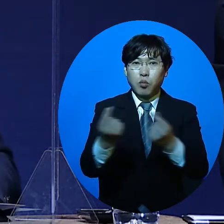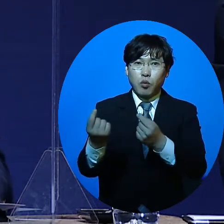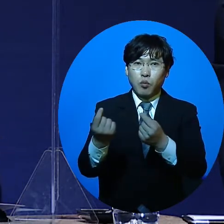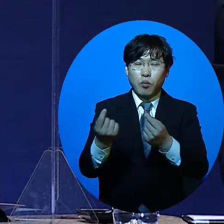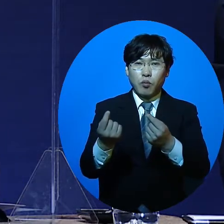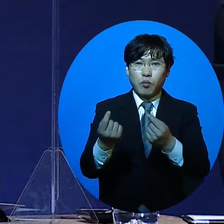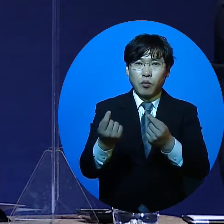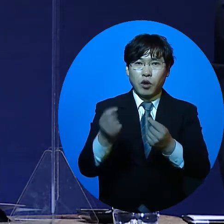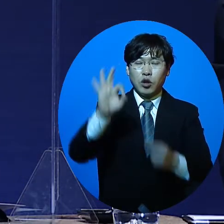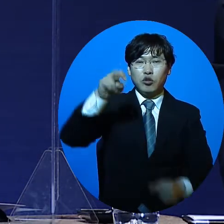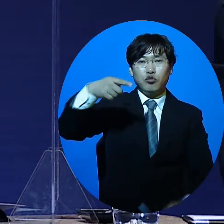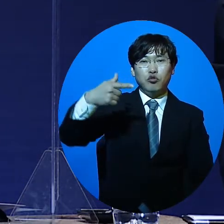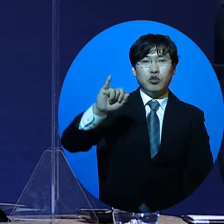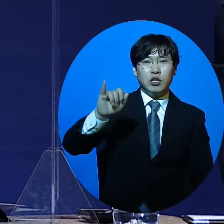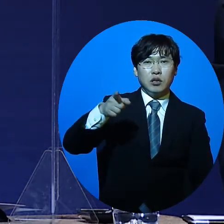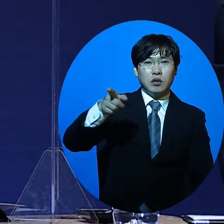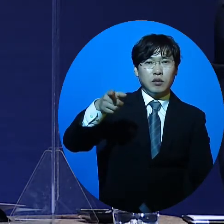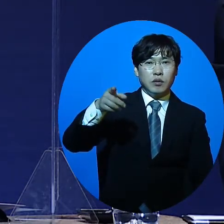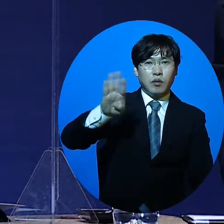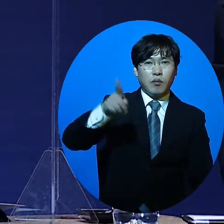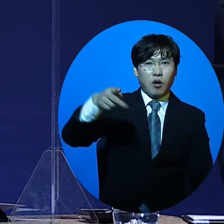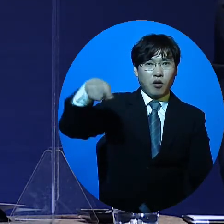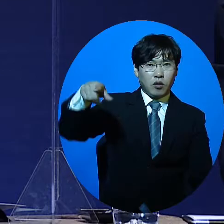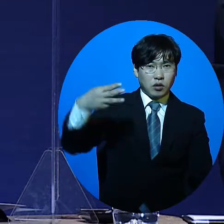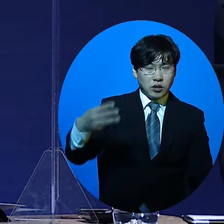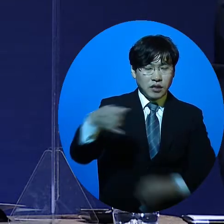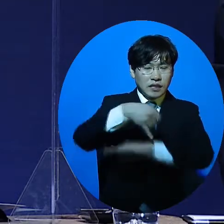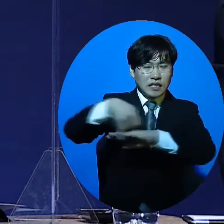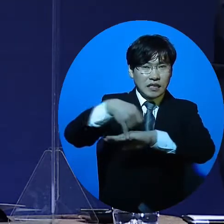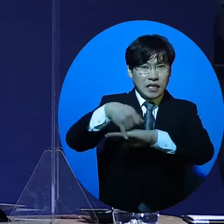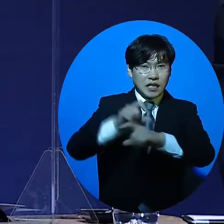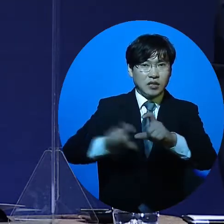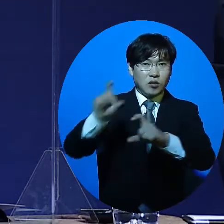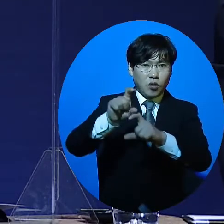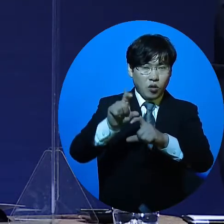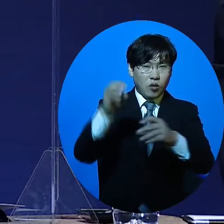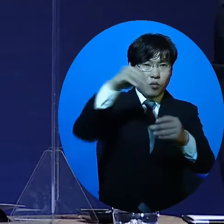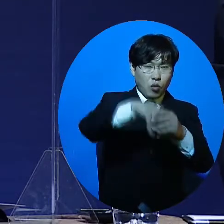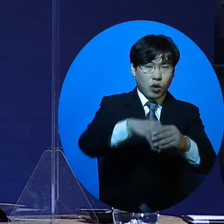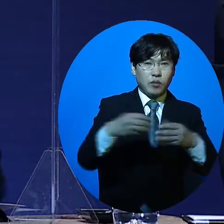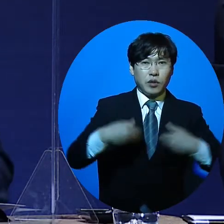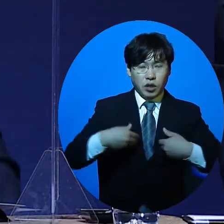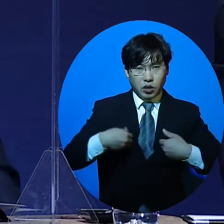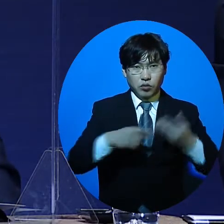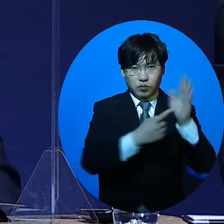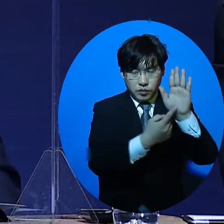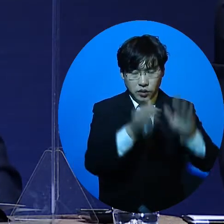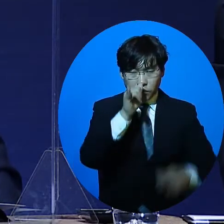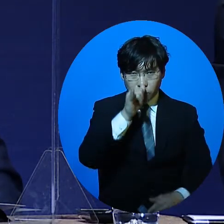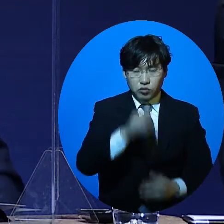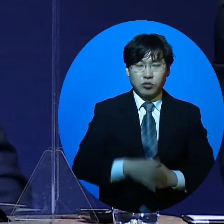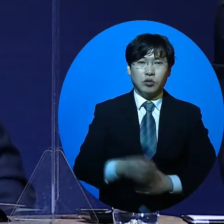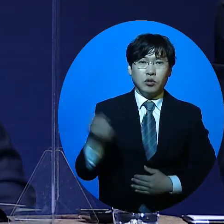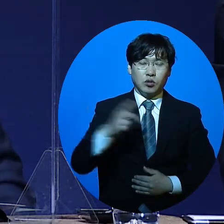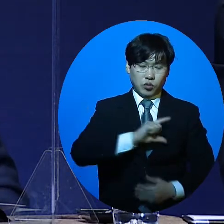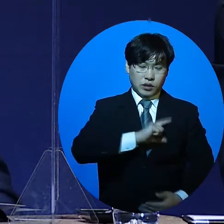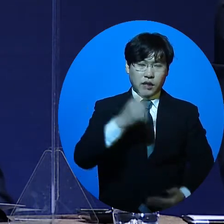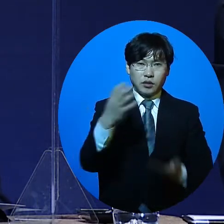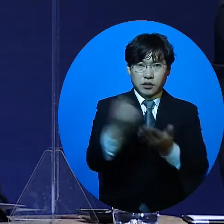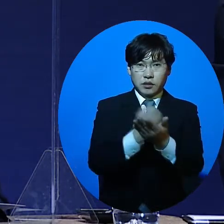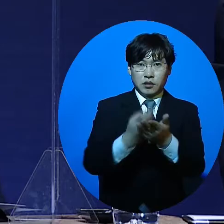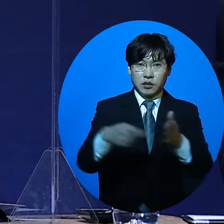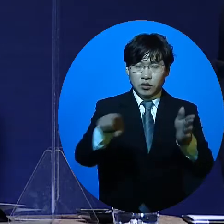그런 영향력 있는 어떤 교육이라든지 이런 게 좀 필요하지 않겠나 이렇게 좀 말씀하셨고요. 그러니 이런 장애인 체육에 대한 자격을 취득하는